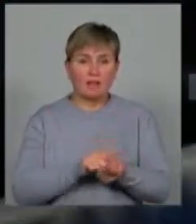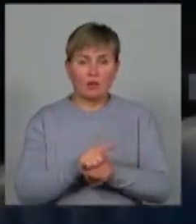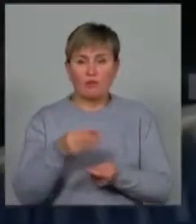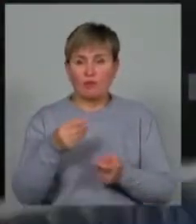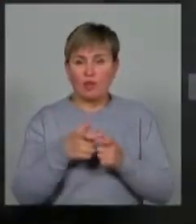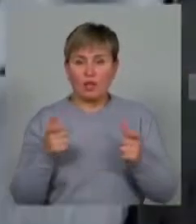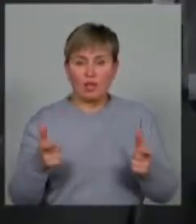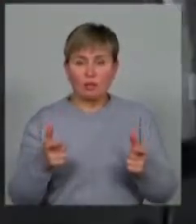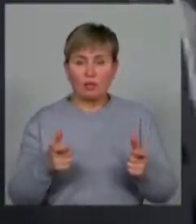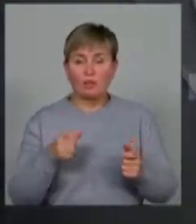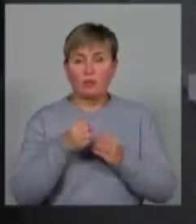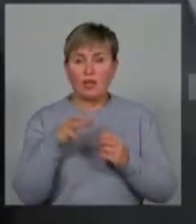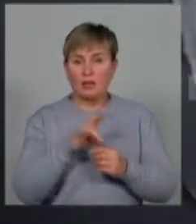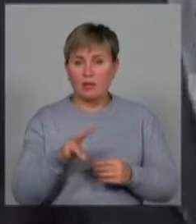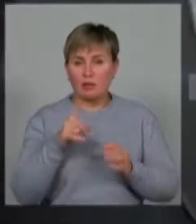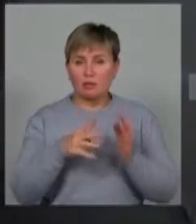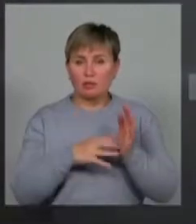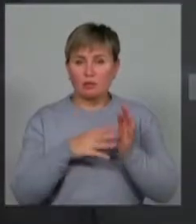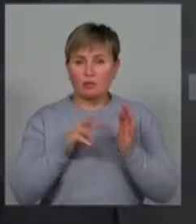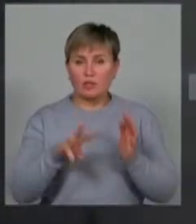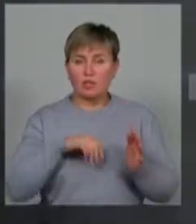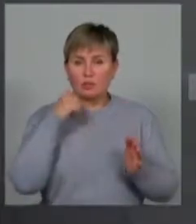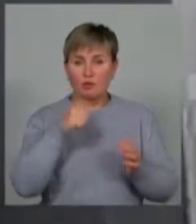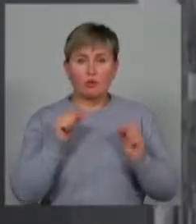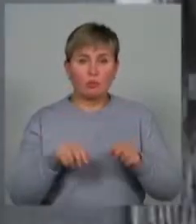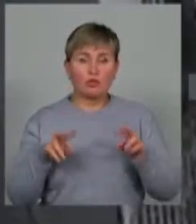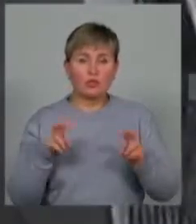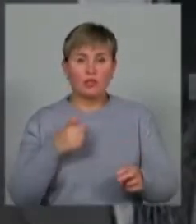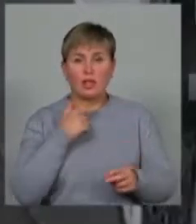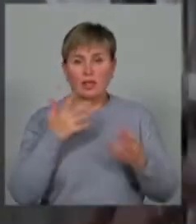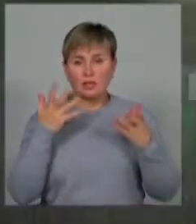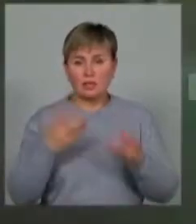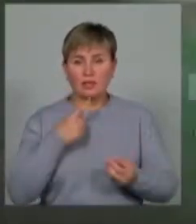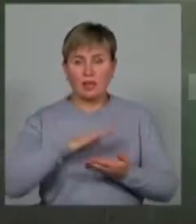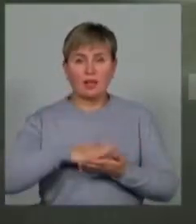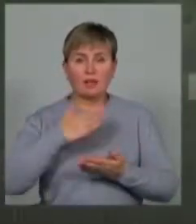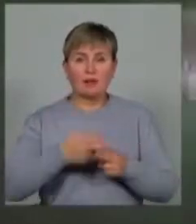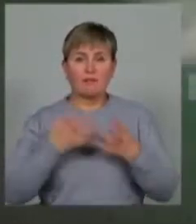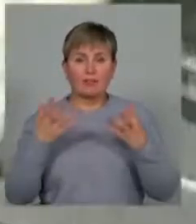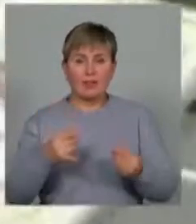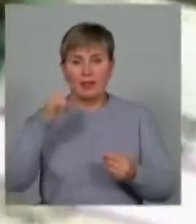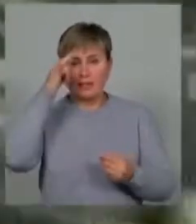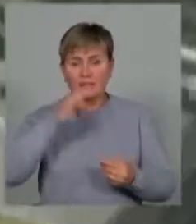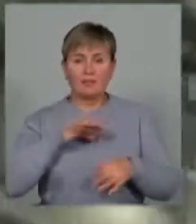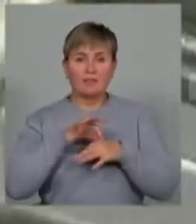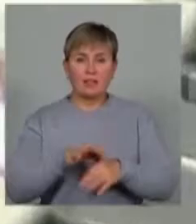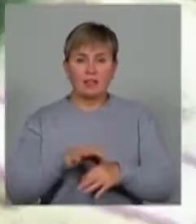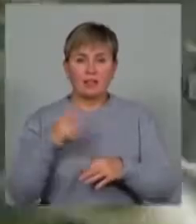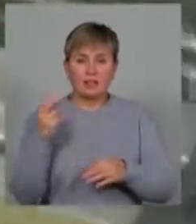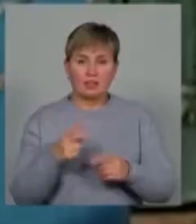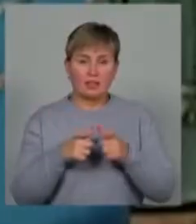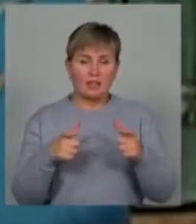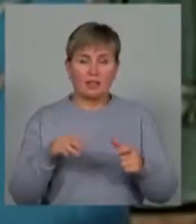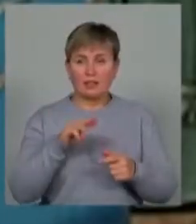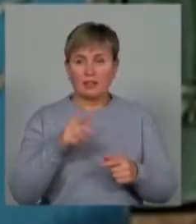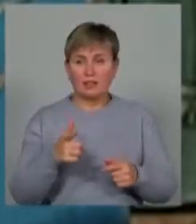системы. 15 ноября 1993 года можно назвать красным днем календаря. В этот день в Казахстане ввели национальную валюту – тенге.